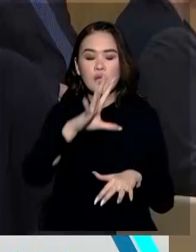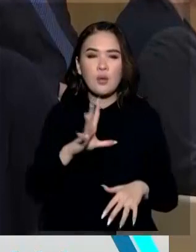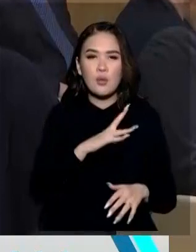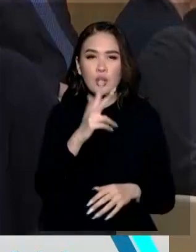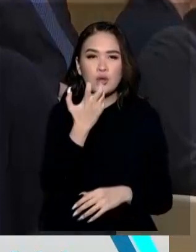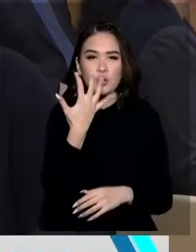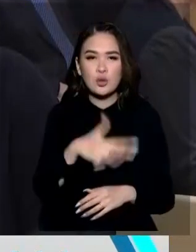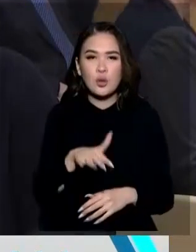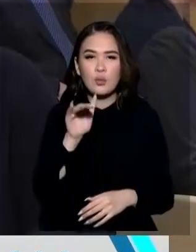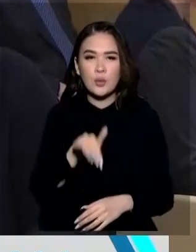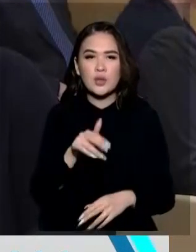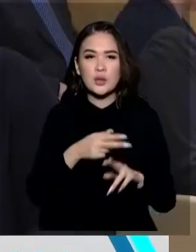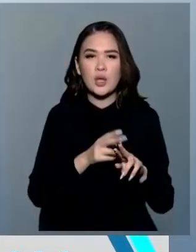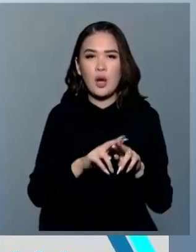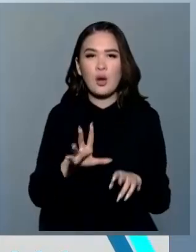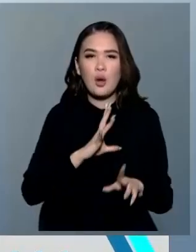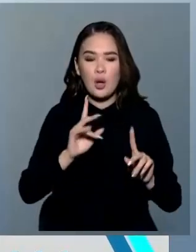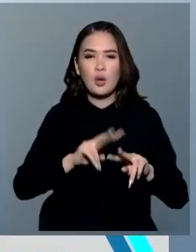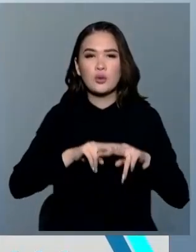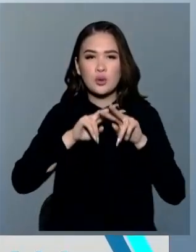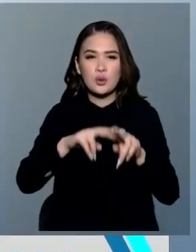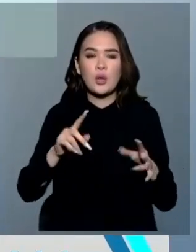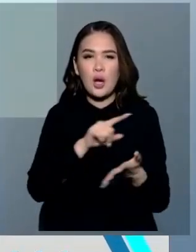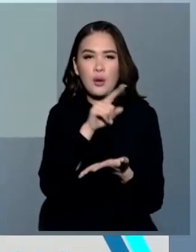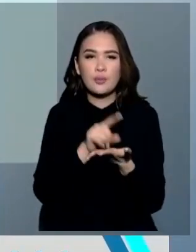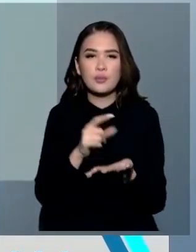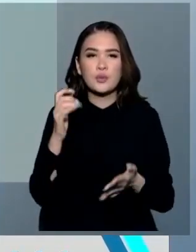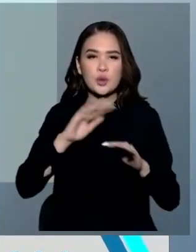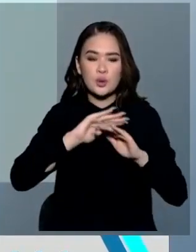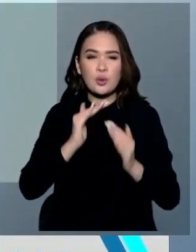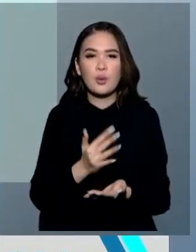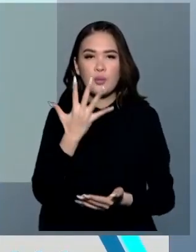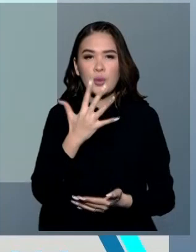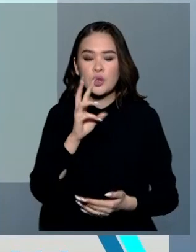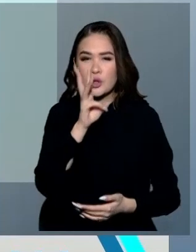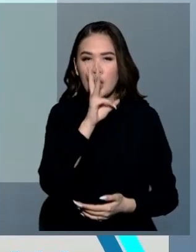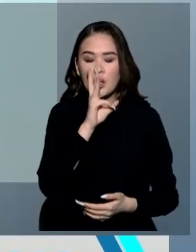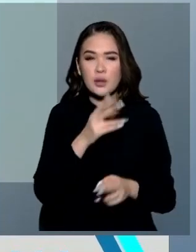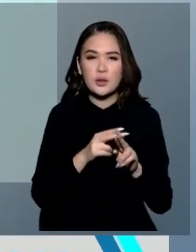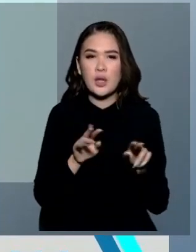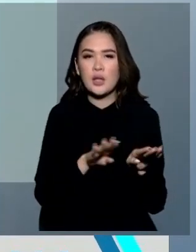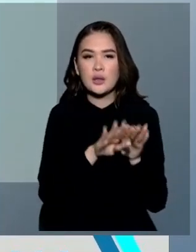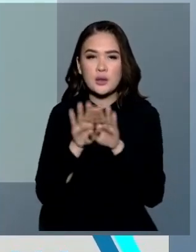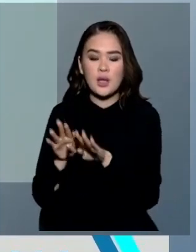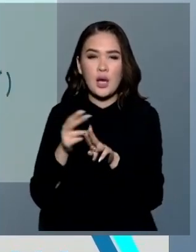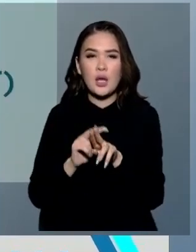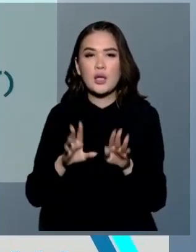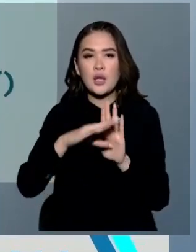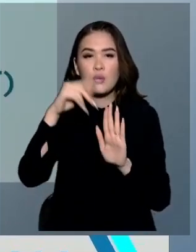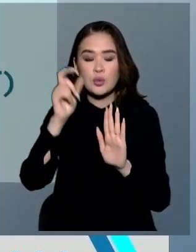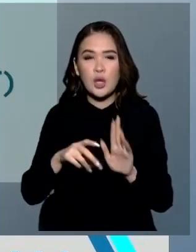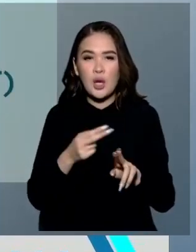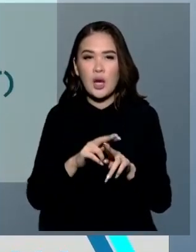атқарушы билікке 350 мың теңге аударуы тиіс. Бұл ең төменгі 5 жалақының мөлшеріне тең. Ал мәжіліс